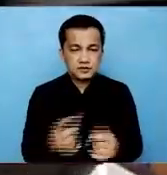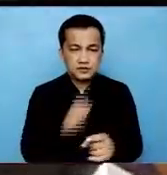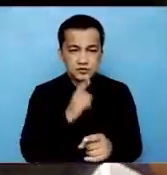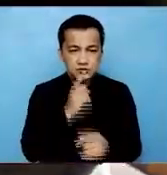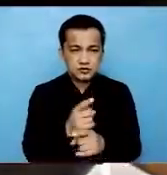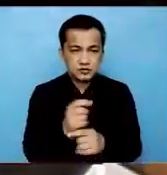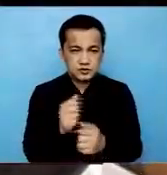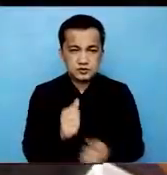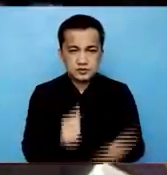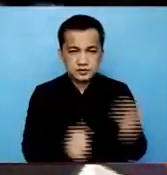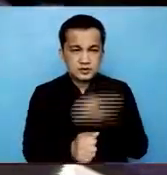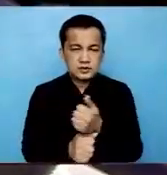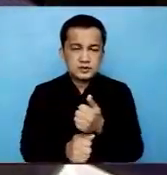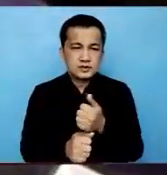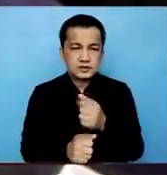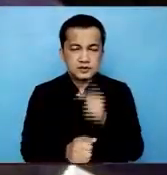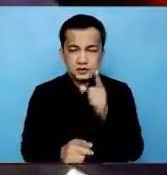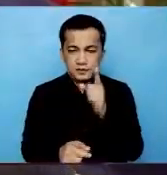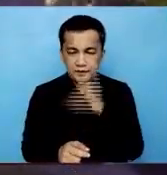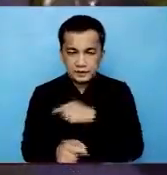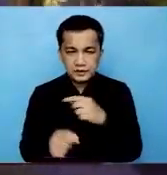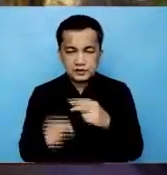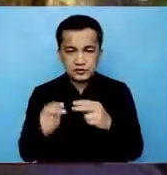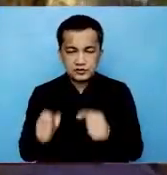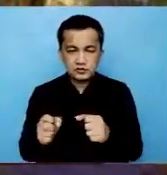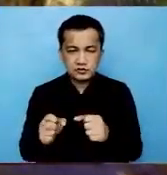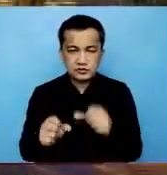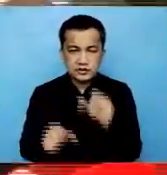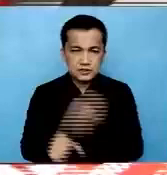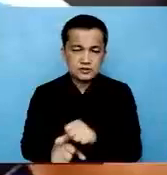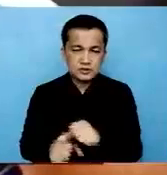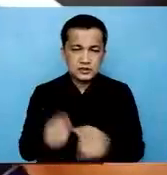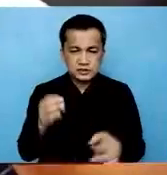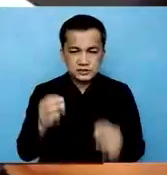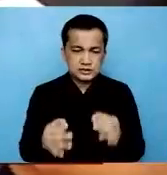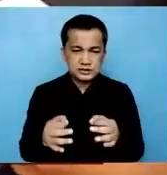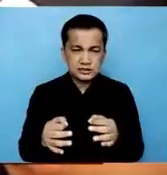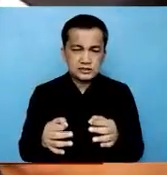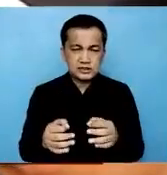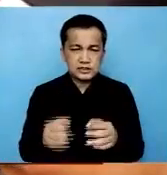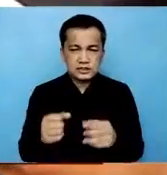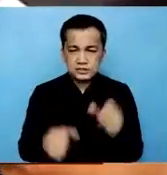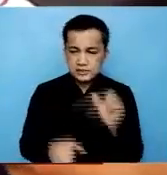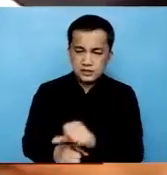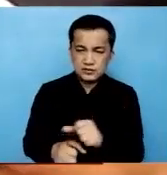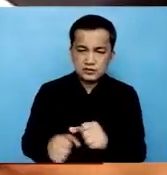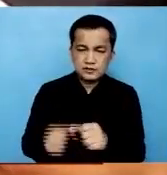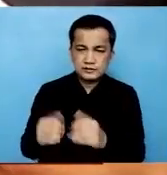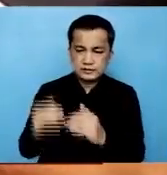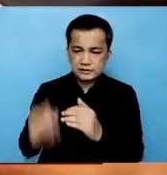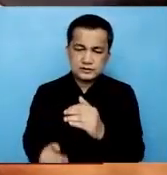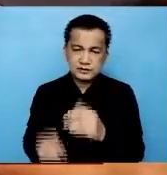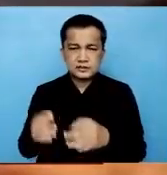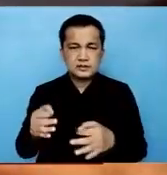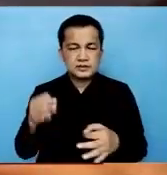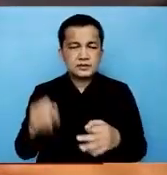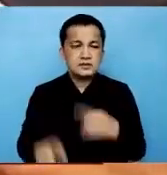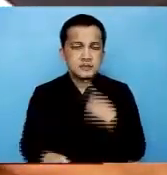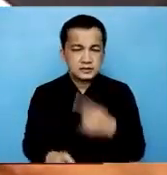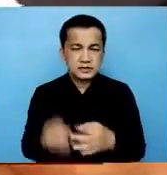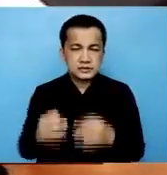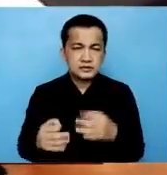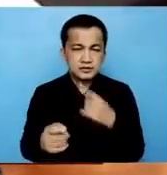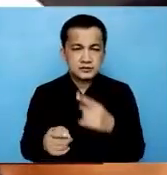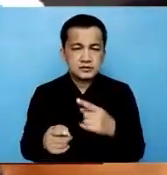fake news. Today, justice reigned over injustice. Si Senator Laila De Lima, mula umpisa pa lang ay naniniwala sa